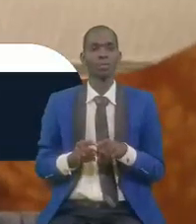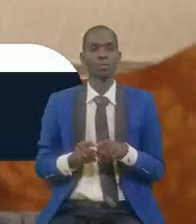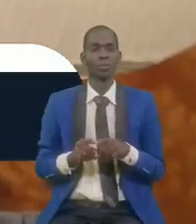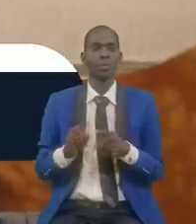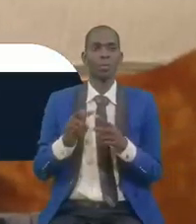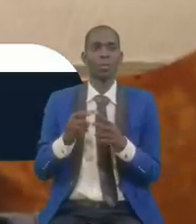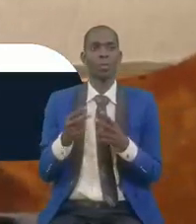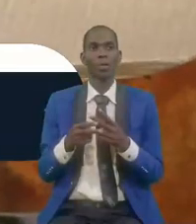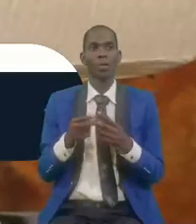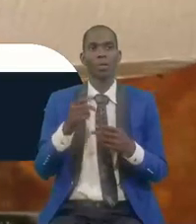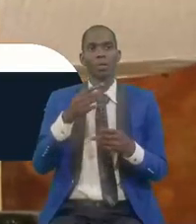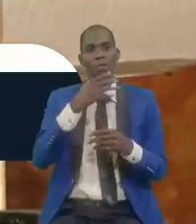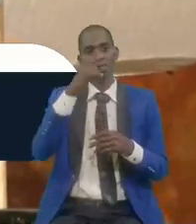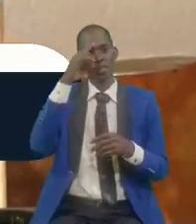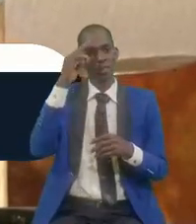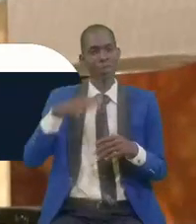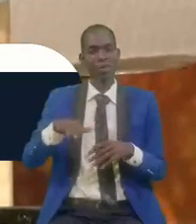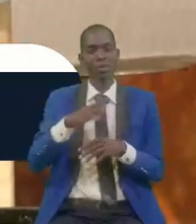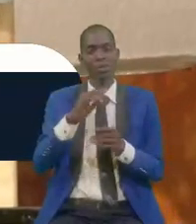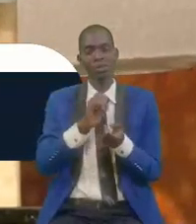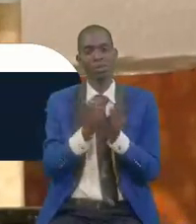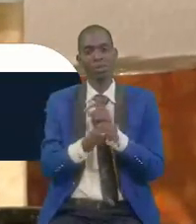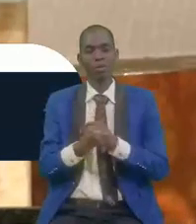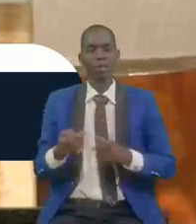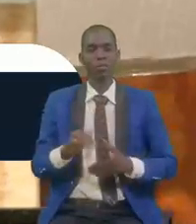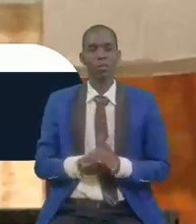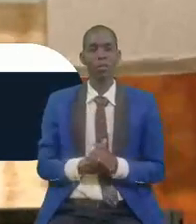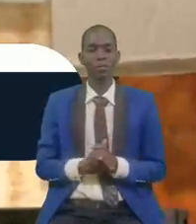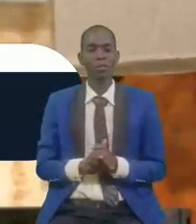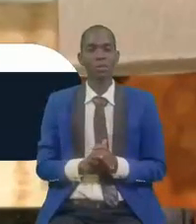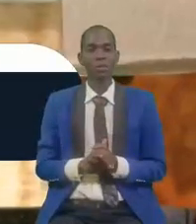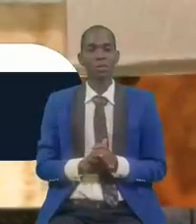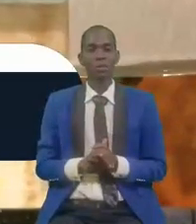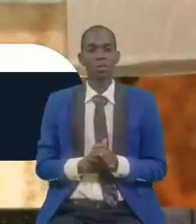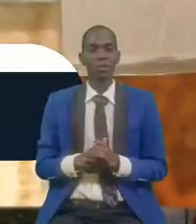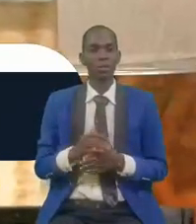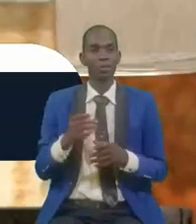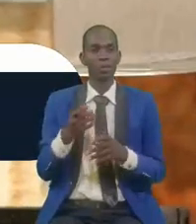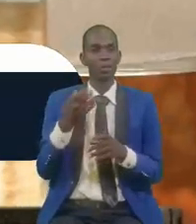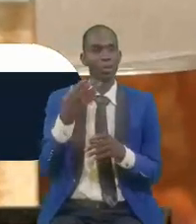ni changement, ni ombre de variation. »